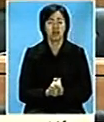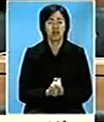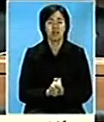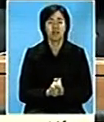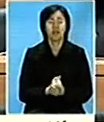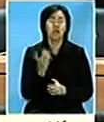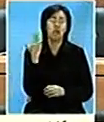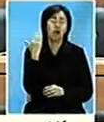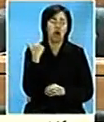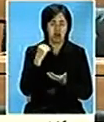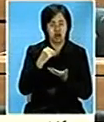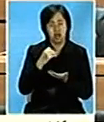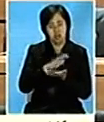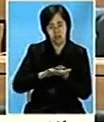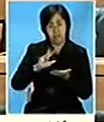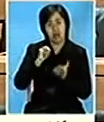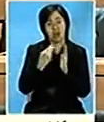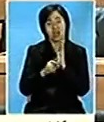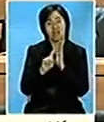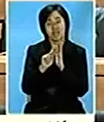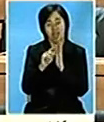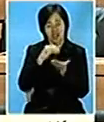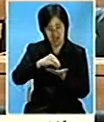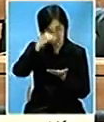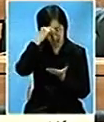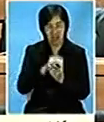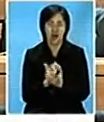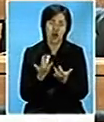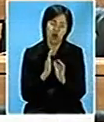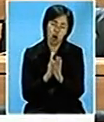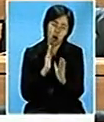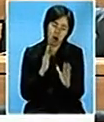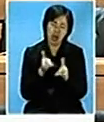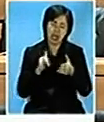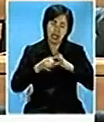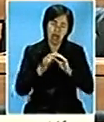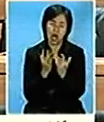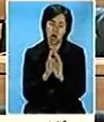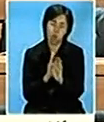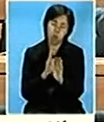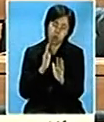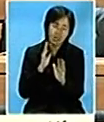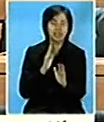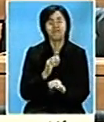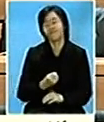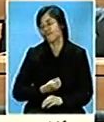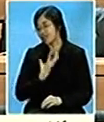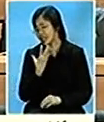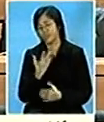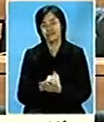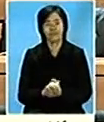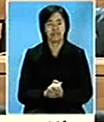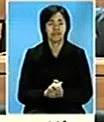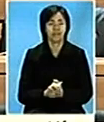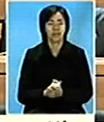เมื่อสมัยผมเรียนอยู่ที่มหาวิทยาลัยขอนแก่นนะครับกว่าจะได้เข้าคิวเล่นแต่ละครั้งเนี่ยเบื่อแล้วนะครับแ